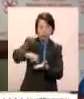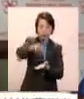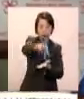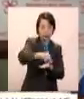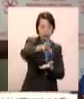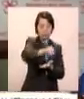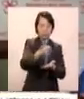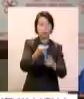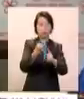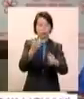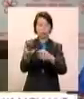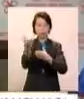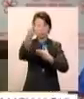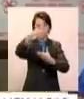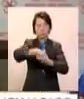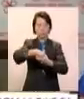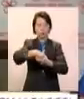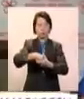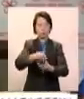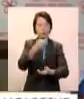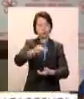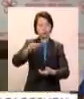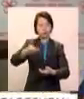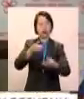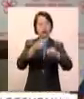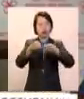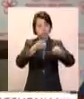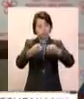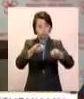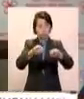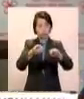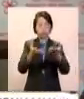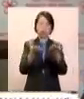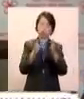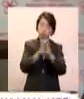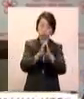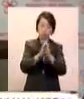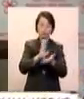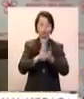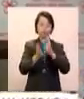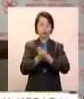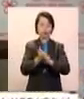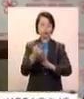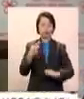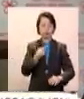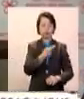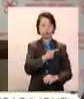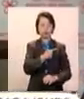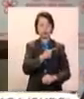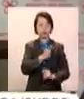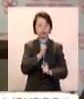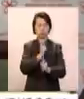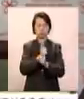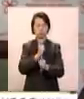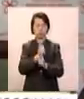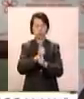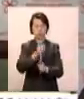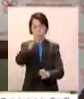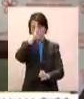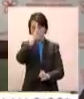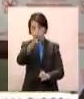yang melibatkan perkara-perkara disiplin sebagai contohnya. Jadi kita juga betul-betul